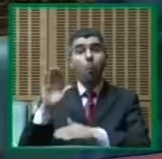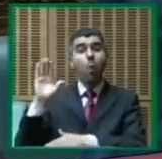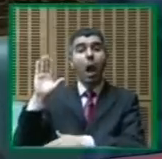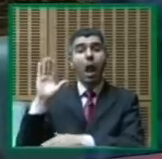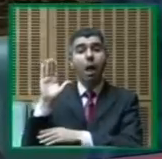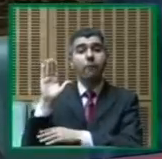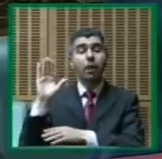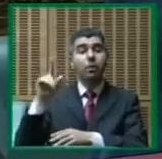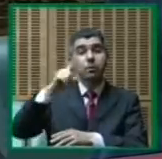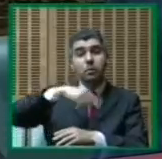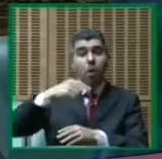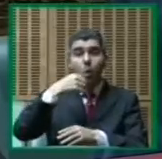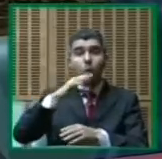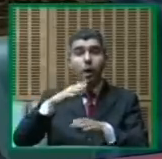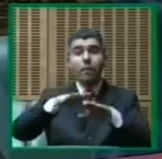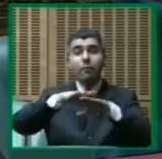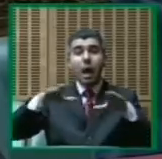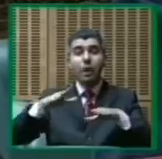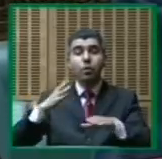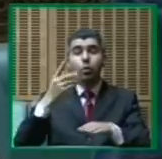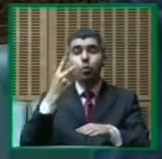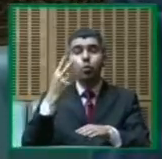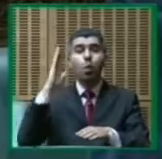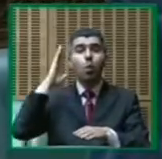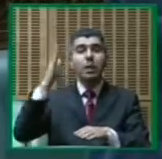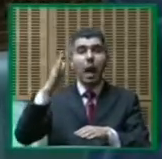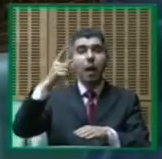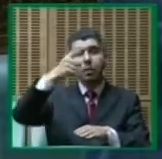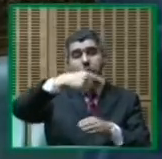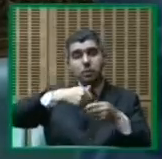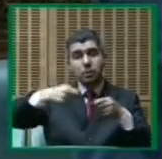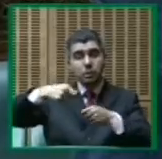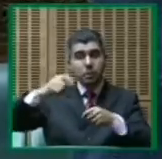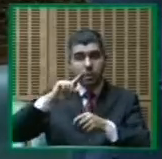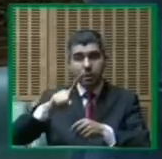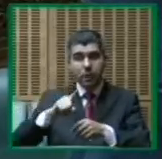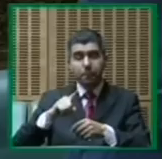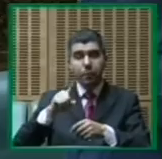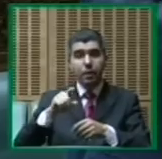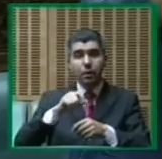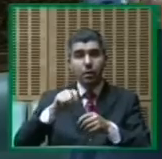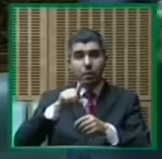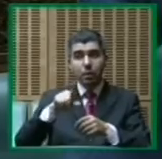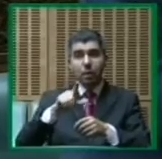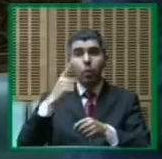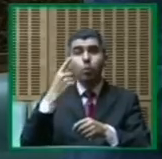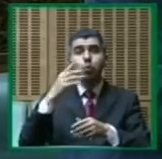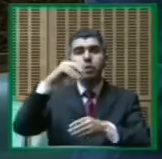في هذه الارض فيها جوج الكتارات، لا زون ناتوريل كومبرون لونسومبل دي تيران اكستيريور دو لا زون